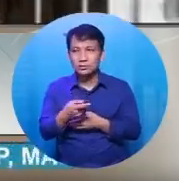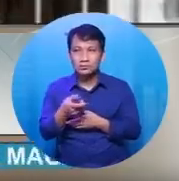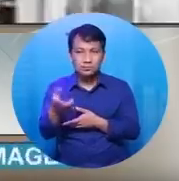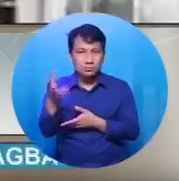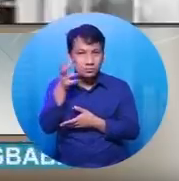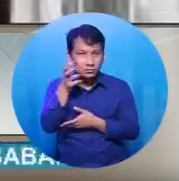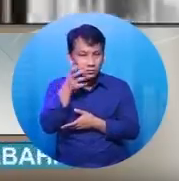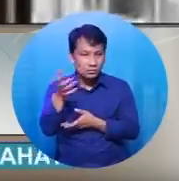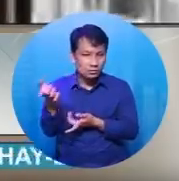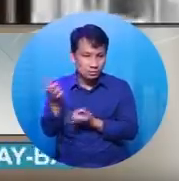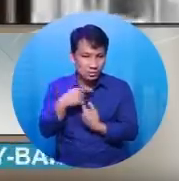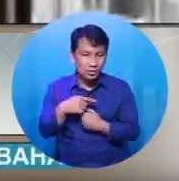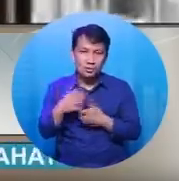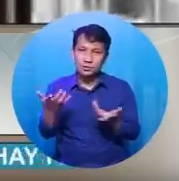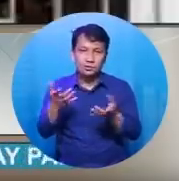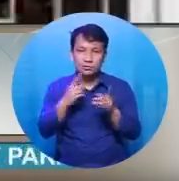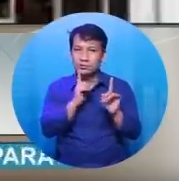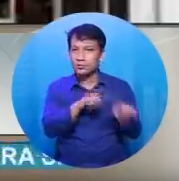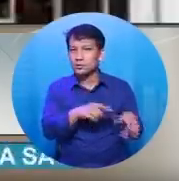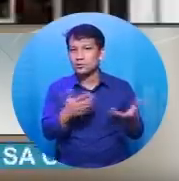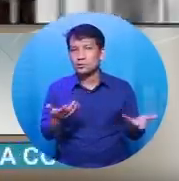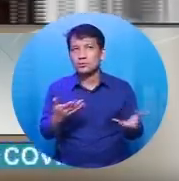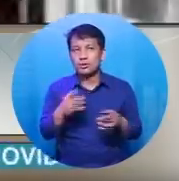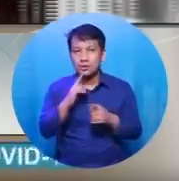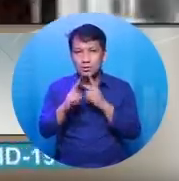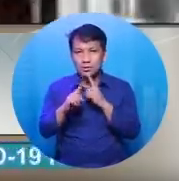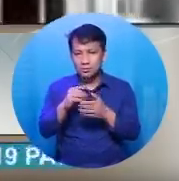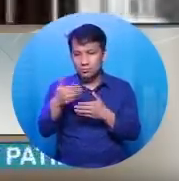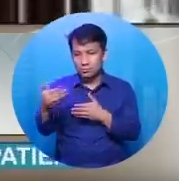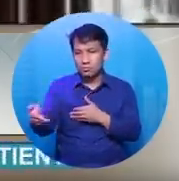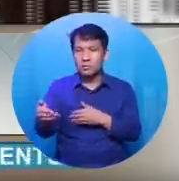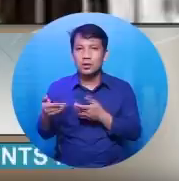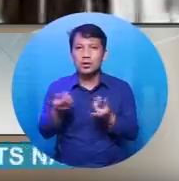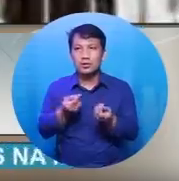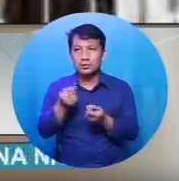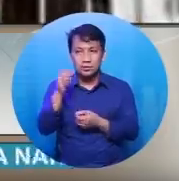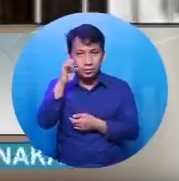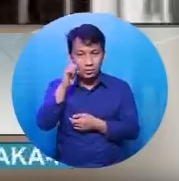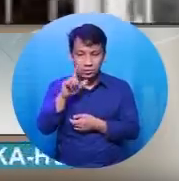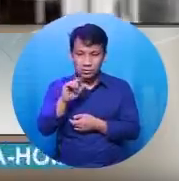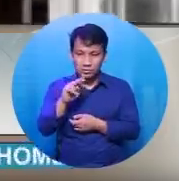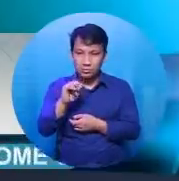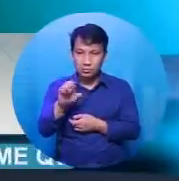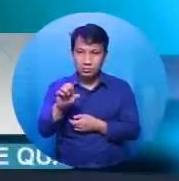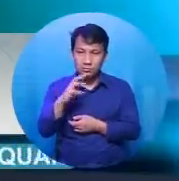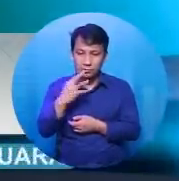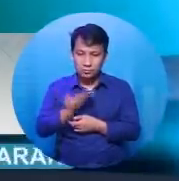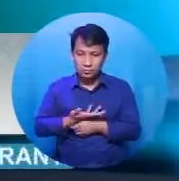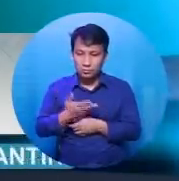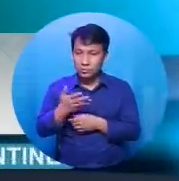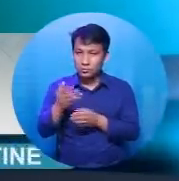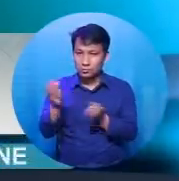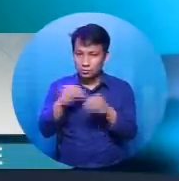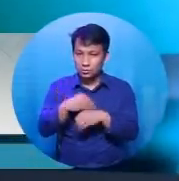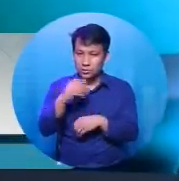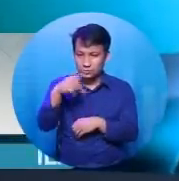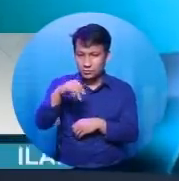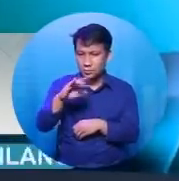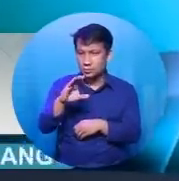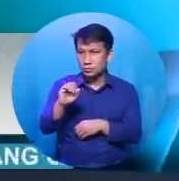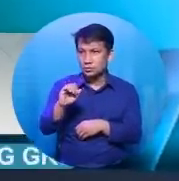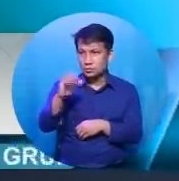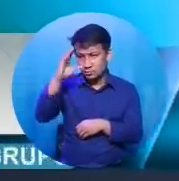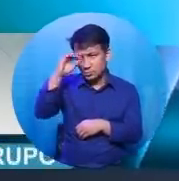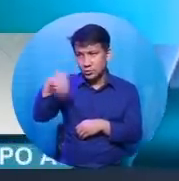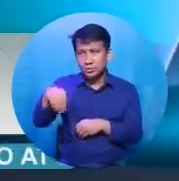Hindi po, sir. Sige, sandali lang po, sir. Kausapin natin si Elaine Marte, Welfare Officer ng PILQ Manpower